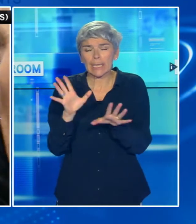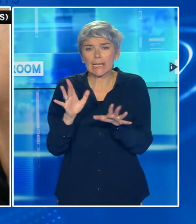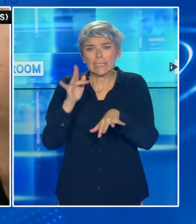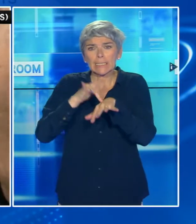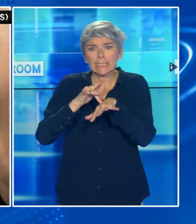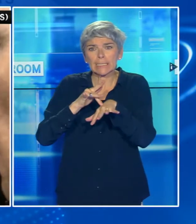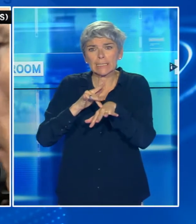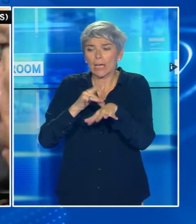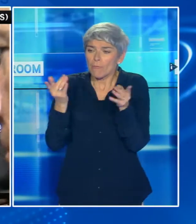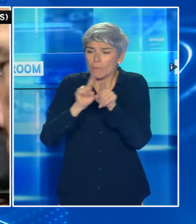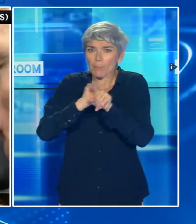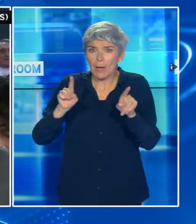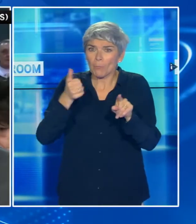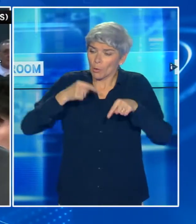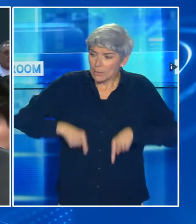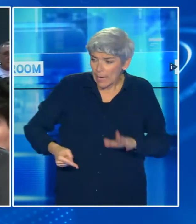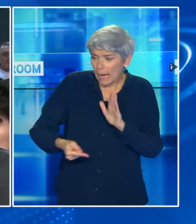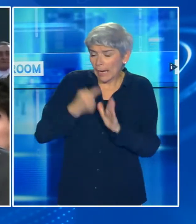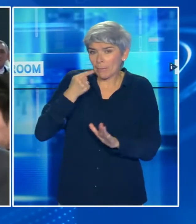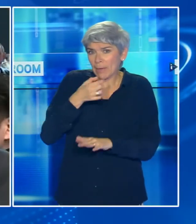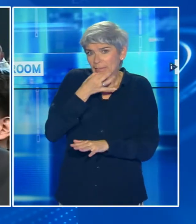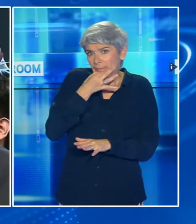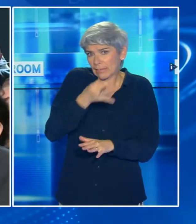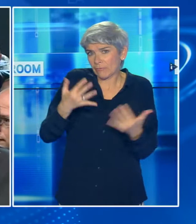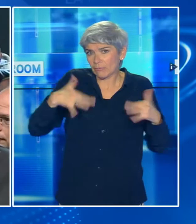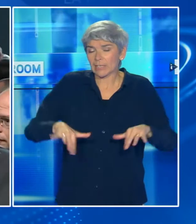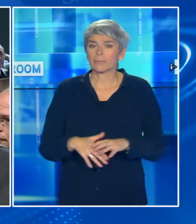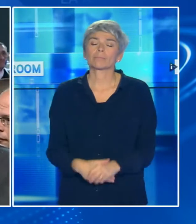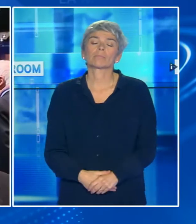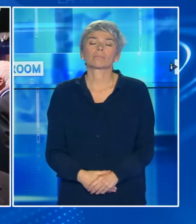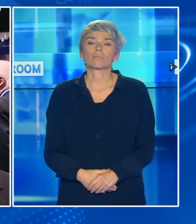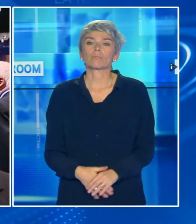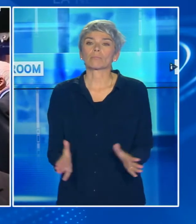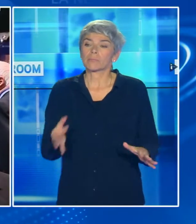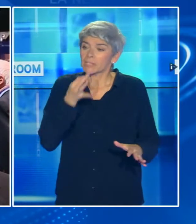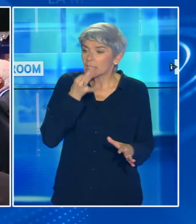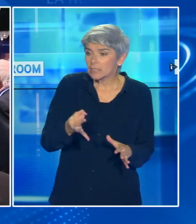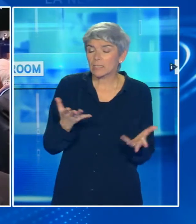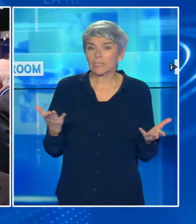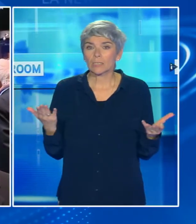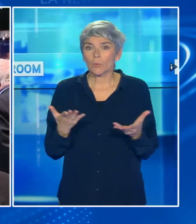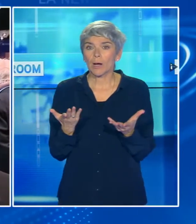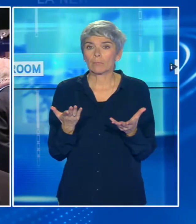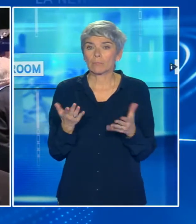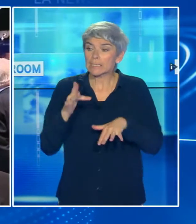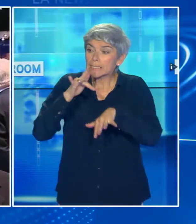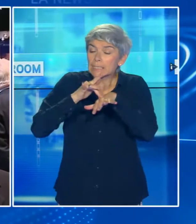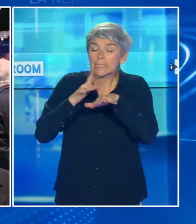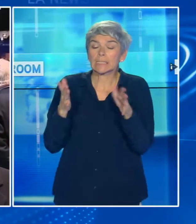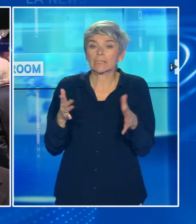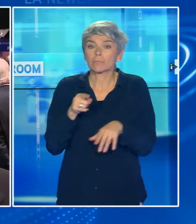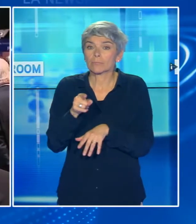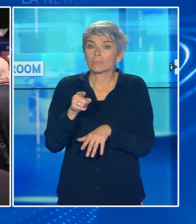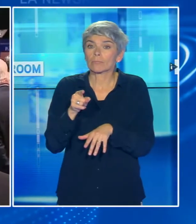site. Emmanuel Valls l'a redit tout à l'heure depuis le mondial de l'automobile. Nous l'avons dit, le site